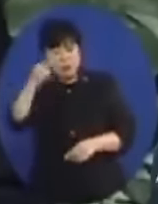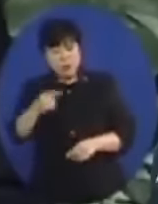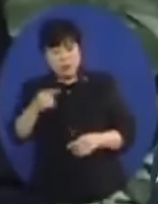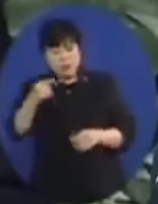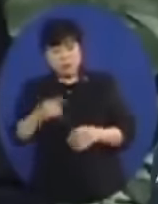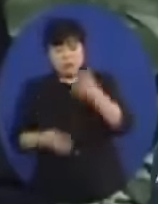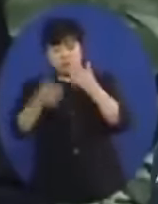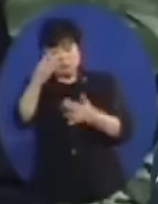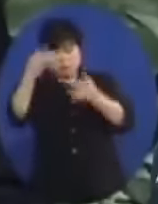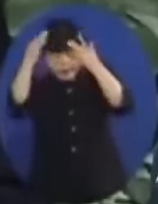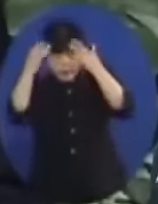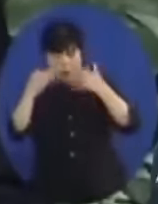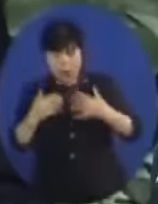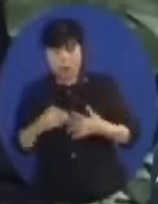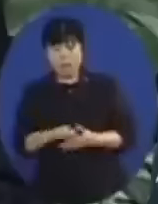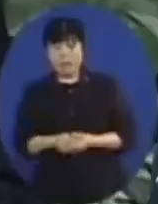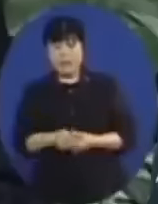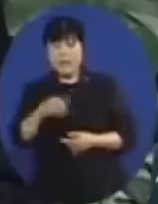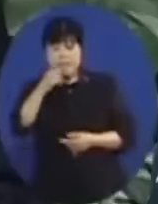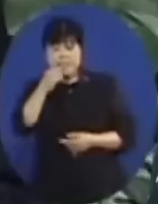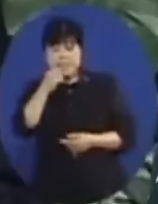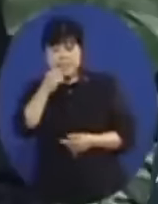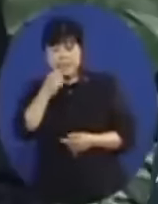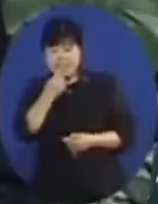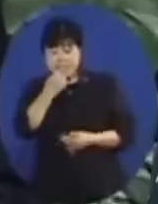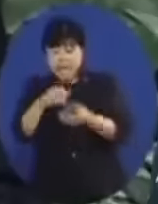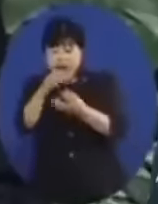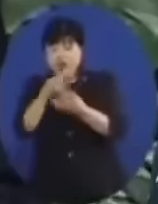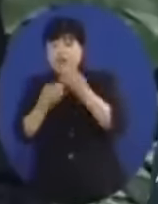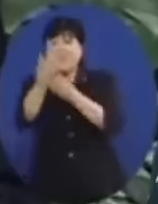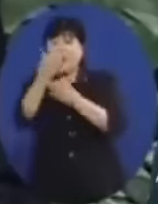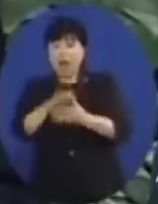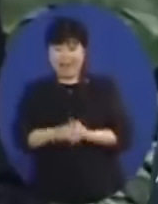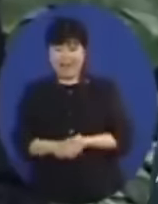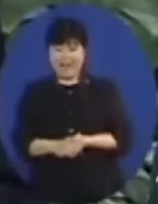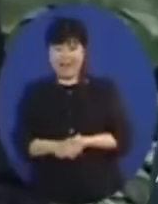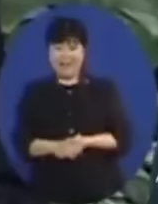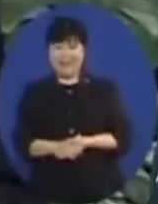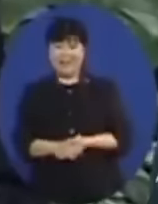오죠. 입에서 연기가 모락모락 날 것입니다.